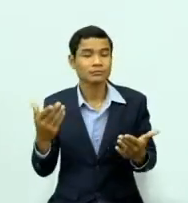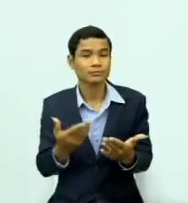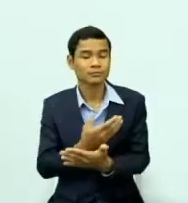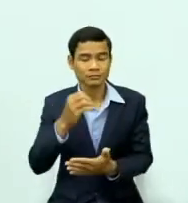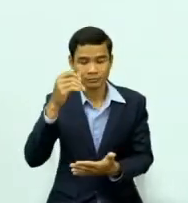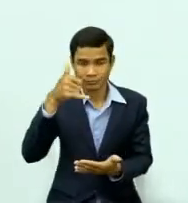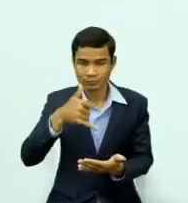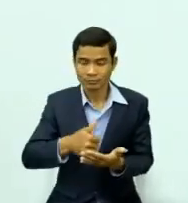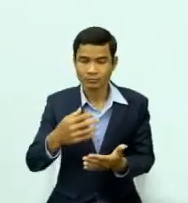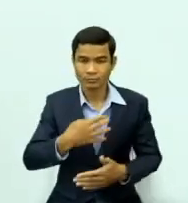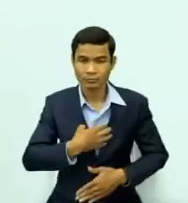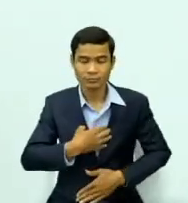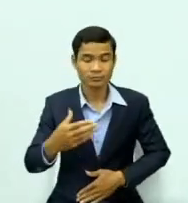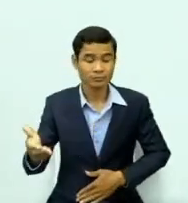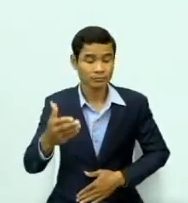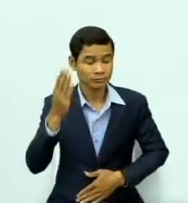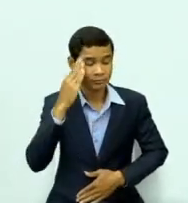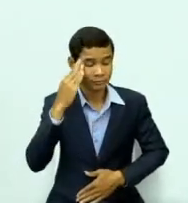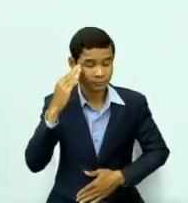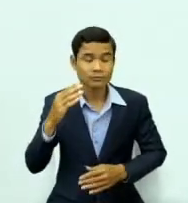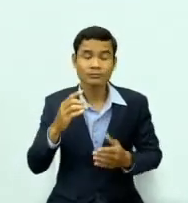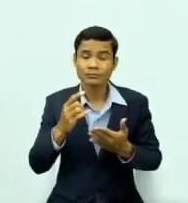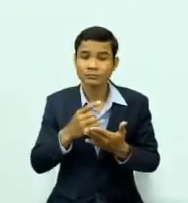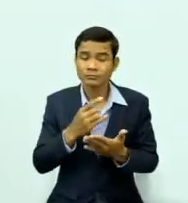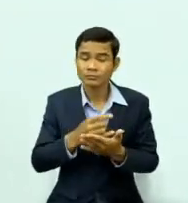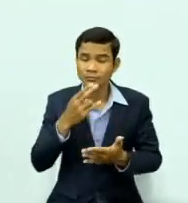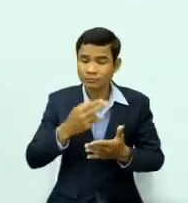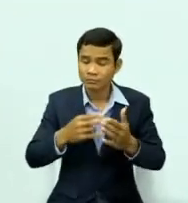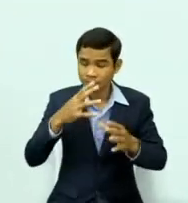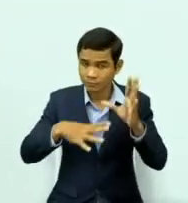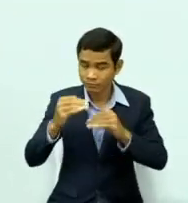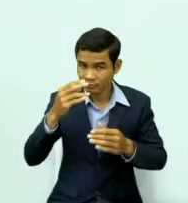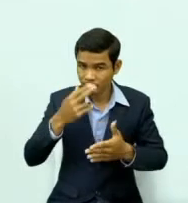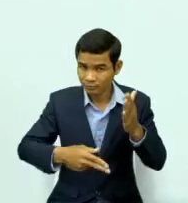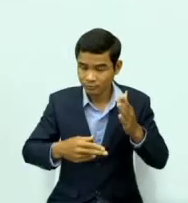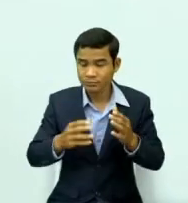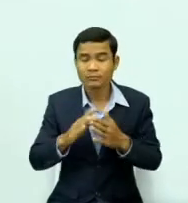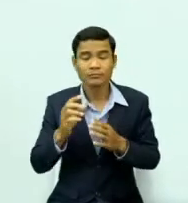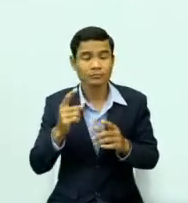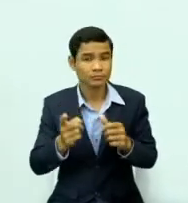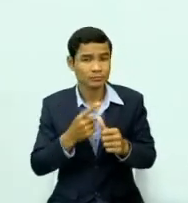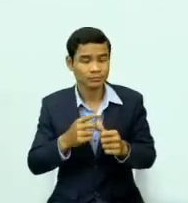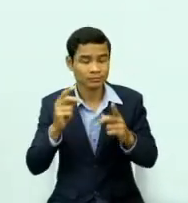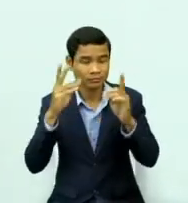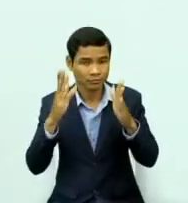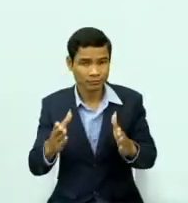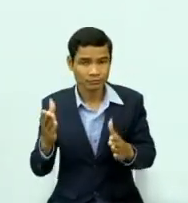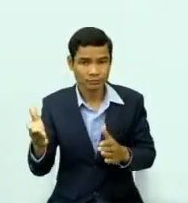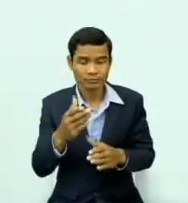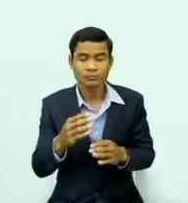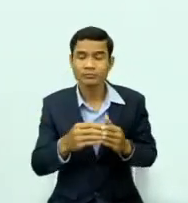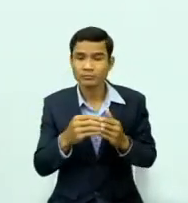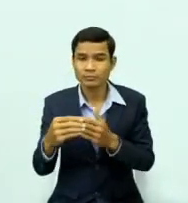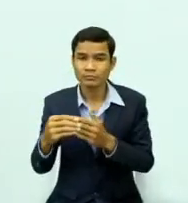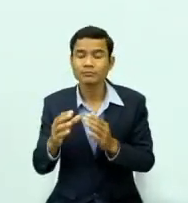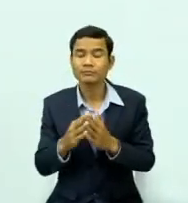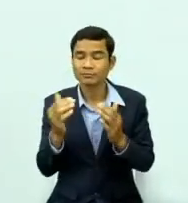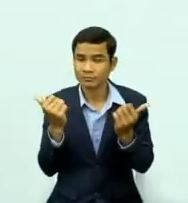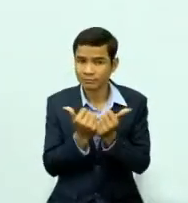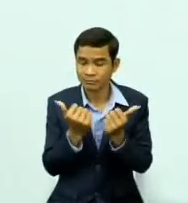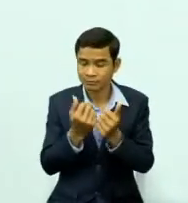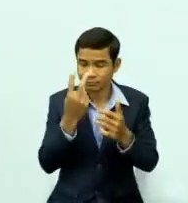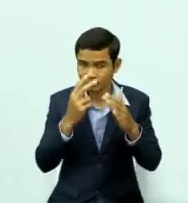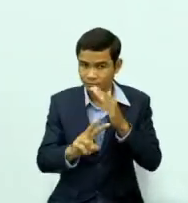ta con chân đăng tế ta ngày nì chưa nâng riêng ở vầy khá lá chà chì bốn nẹ cửu nâng chà nóm con thì lên là bài tu